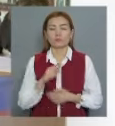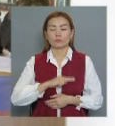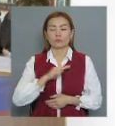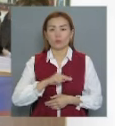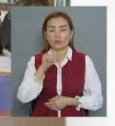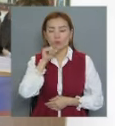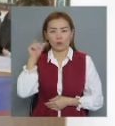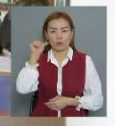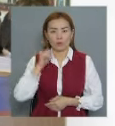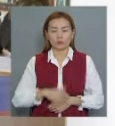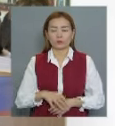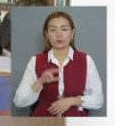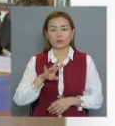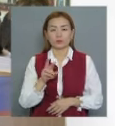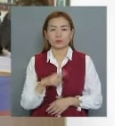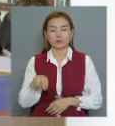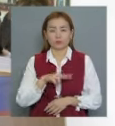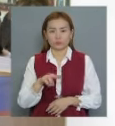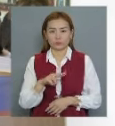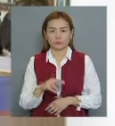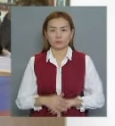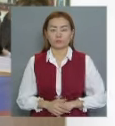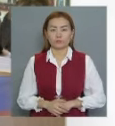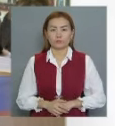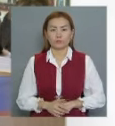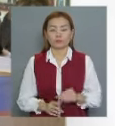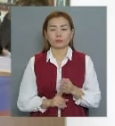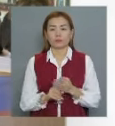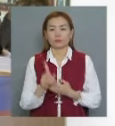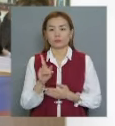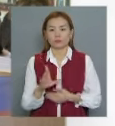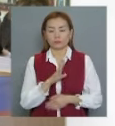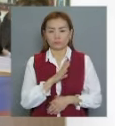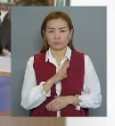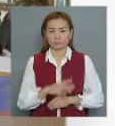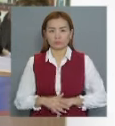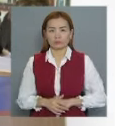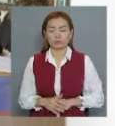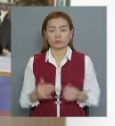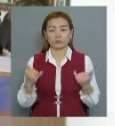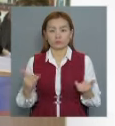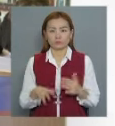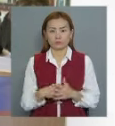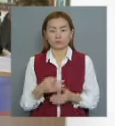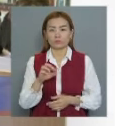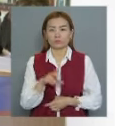өткен жылдың қараша желтоқсан айларынан бастап бастамасын алып келе жатыр. Бүгінгі күнге дейін осы